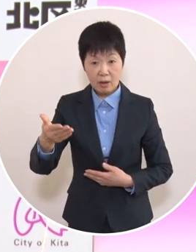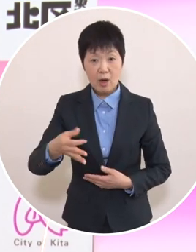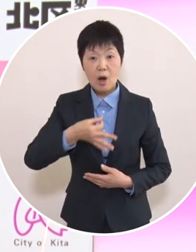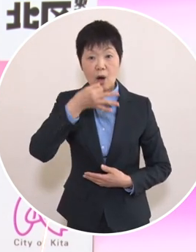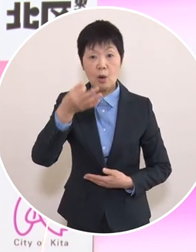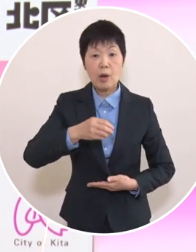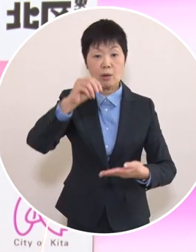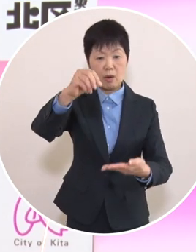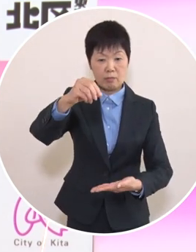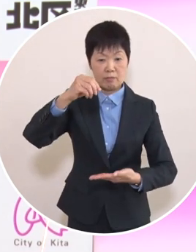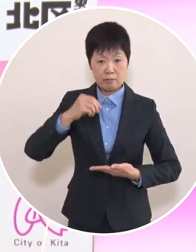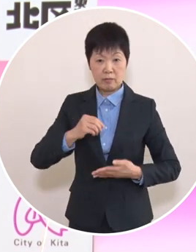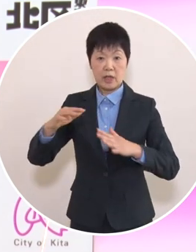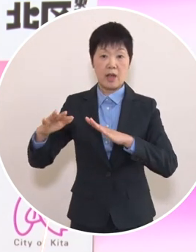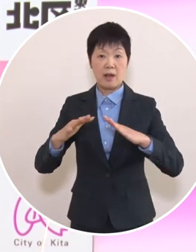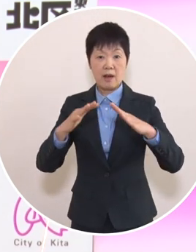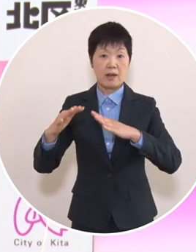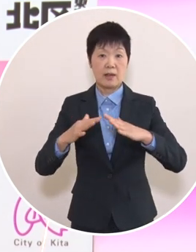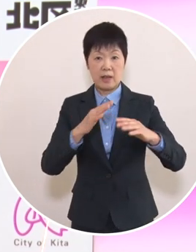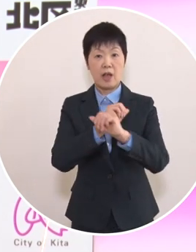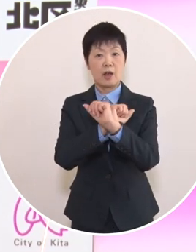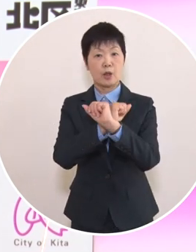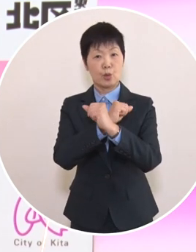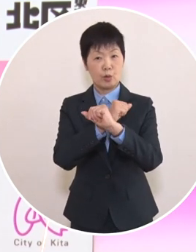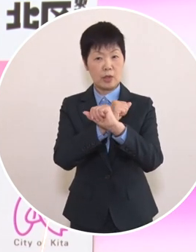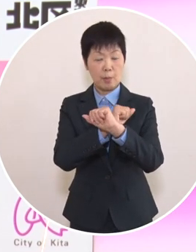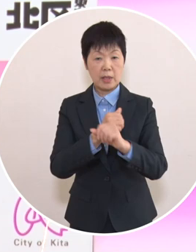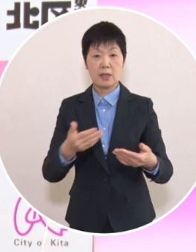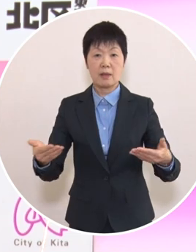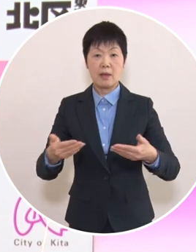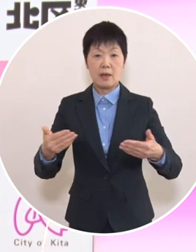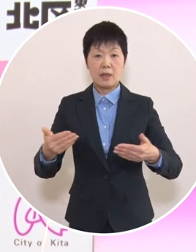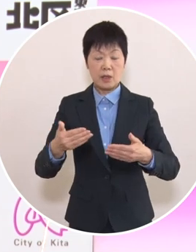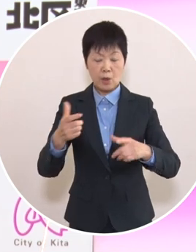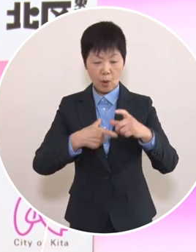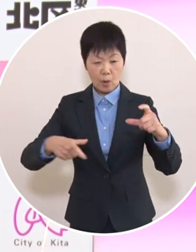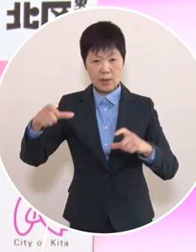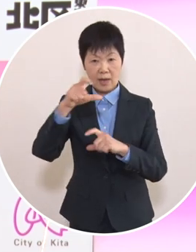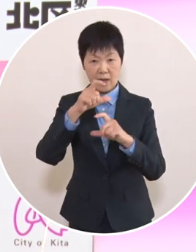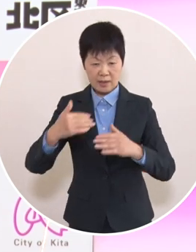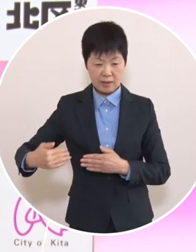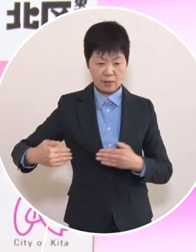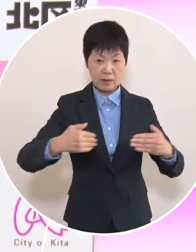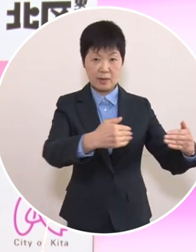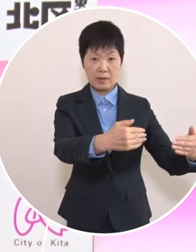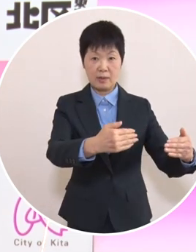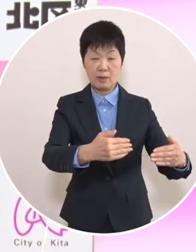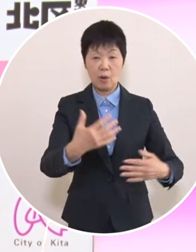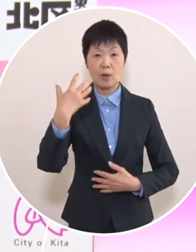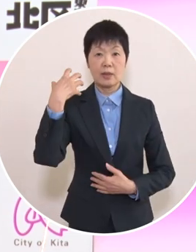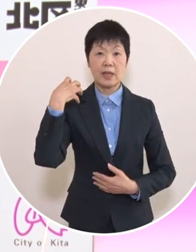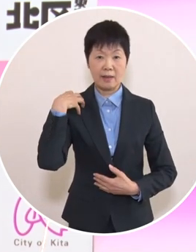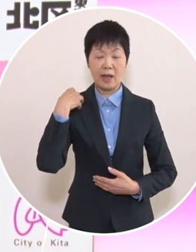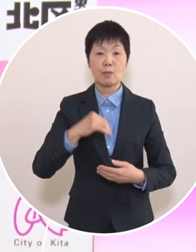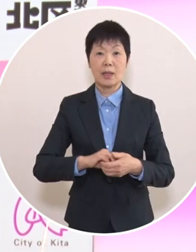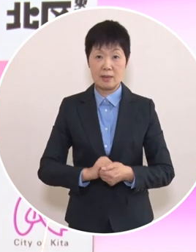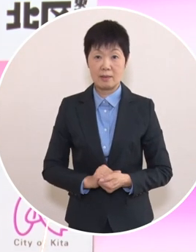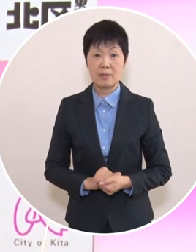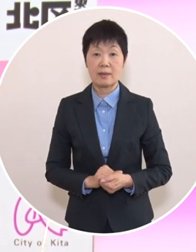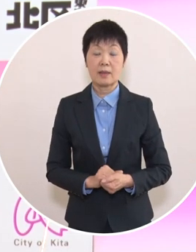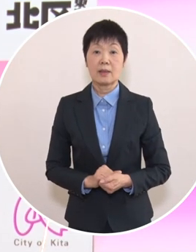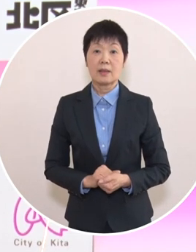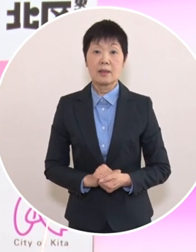反映させるべく創意工夫のもと事業の一層の推進に取り組んでまいります